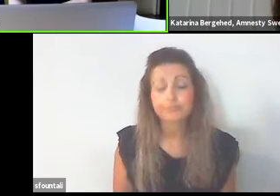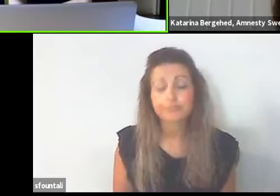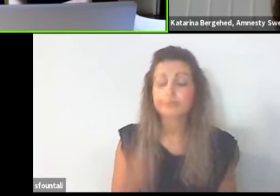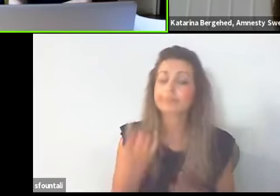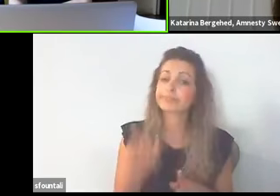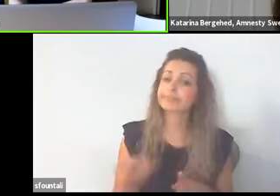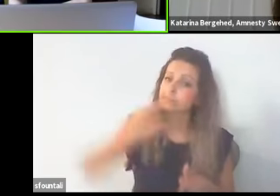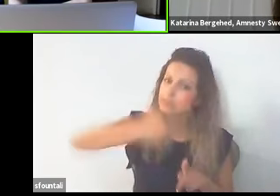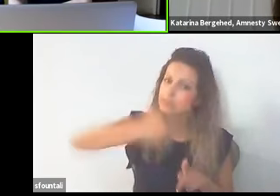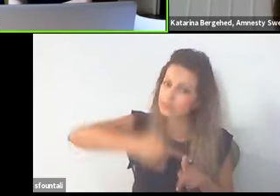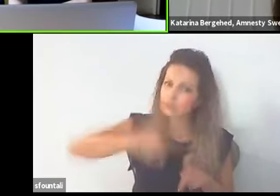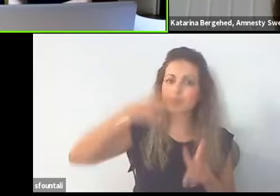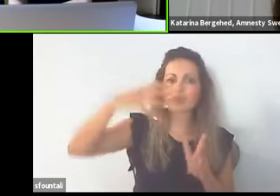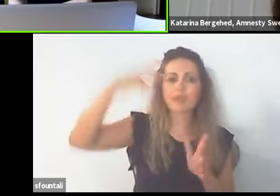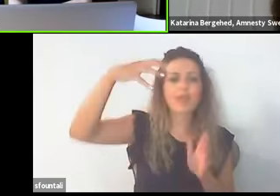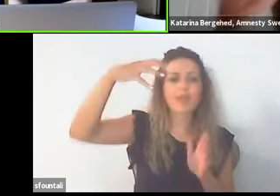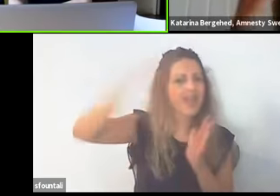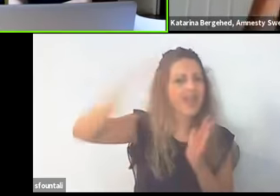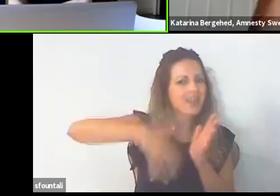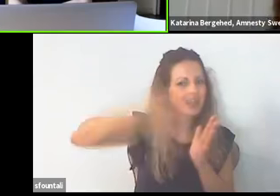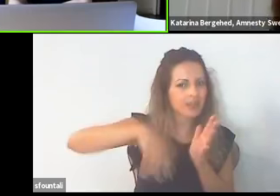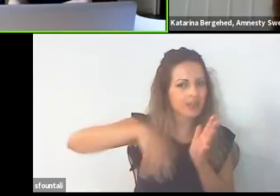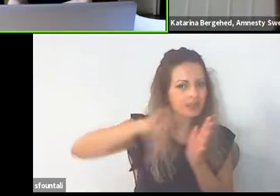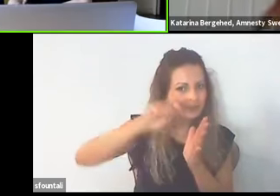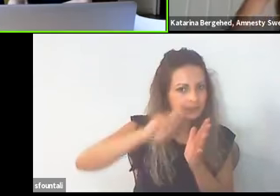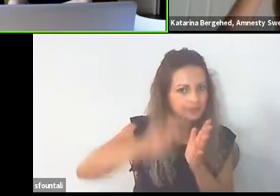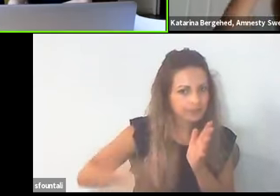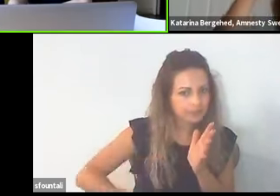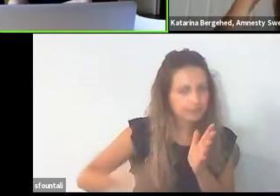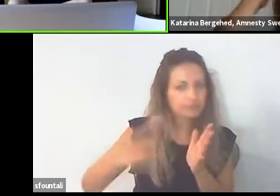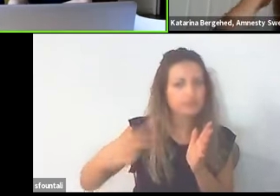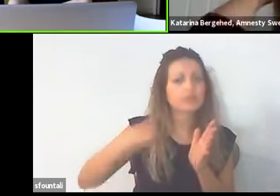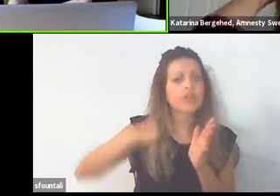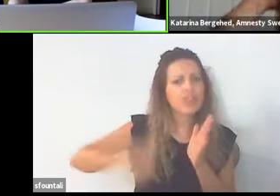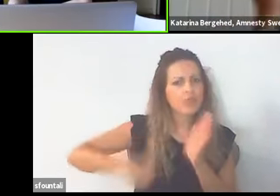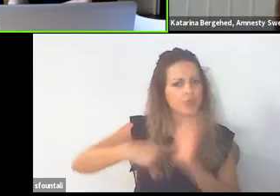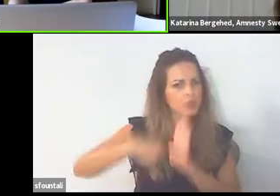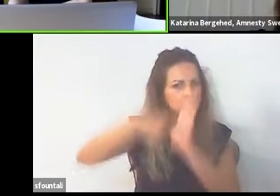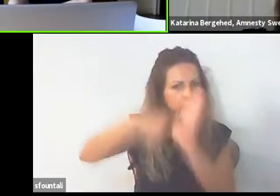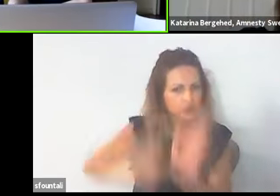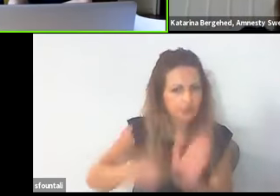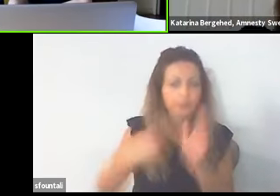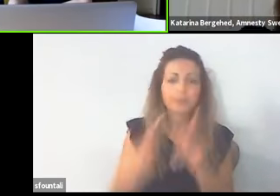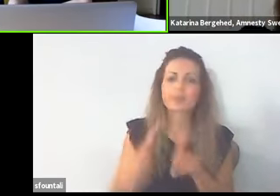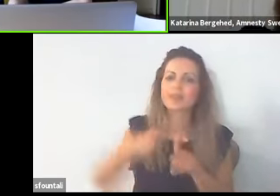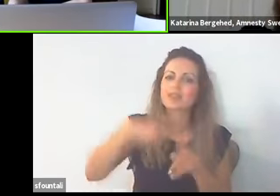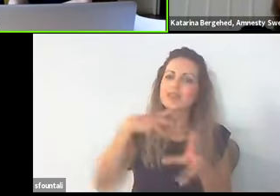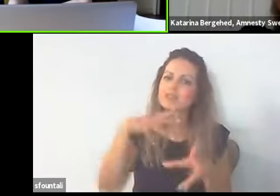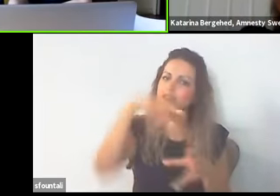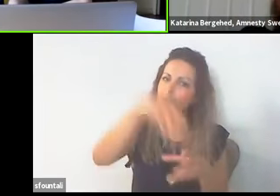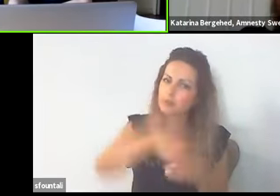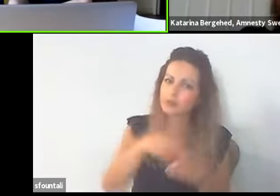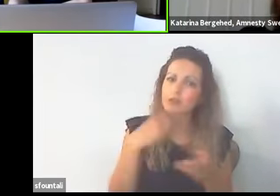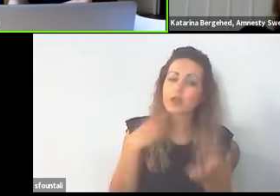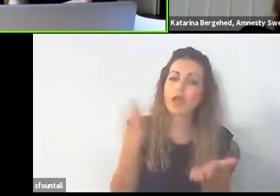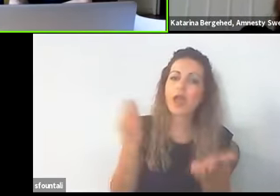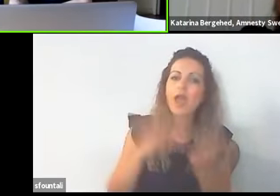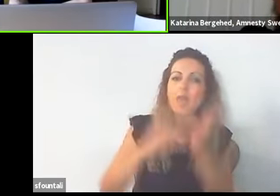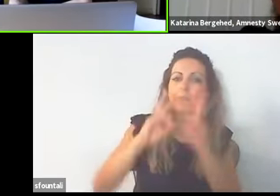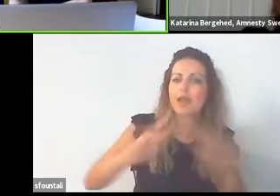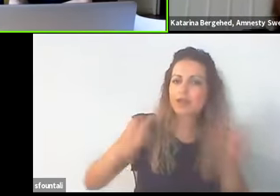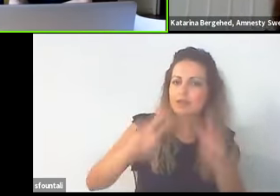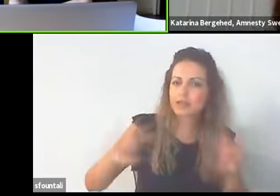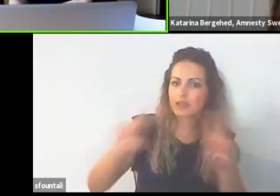πολλές εκθέσεις, ακόμα και μη δημόσιες, και συμμετείχαμε και στην επανεξέταση της Σουηδίας το